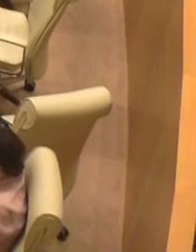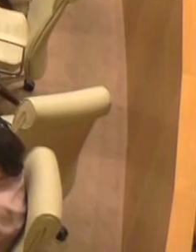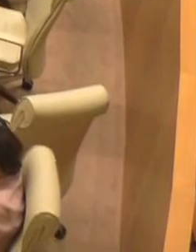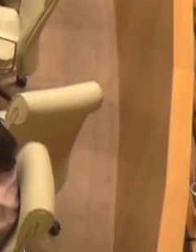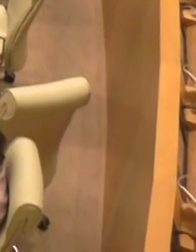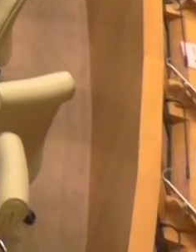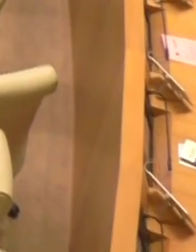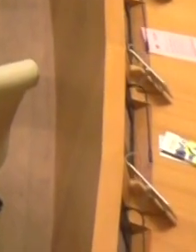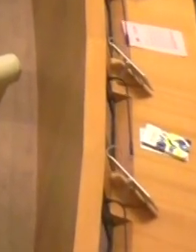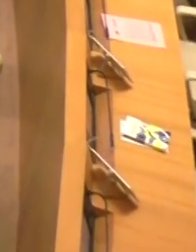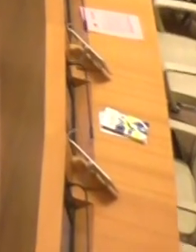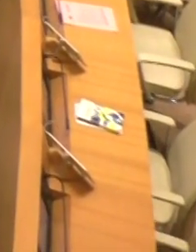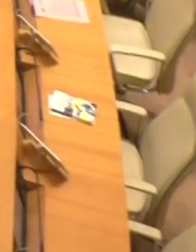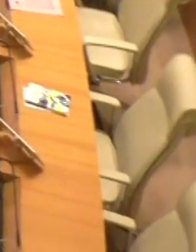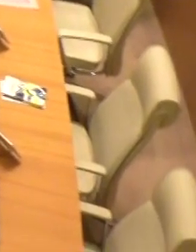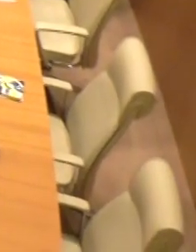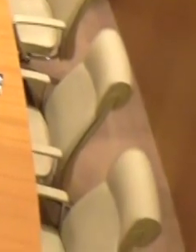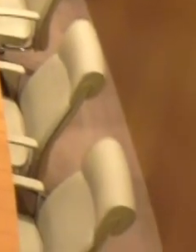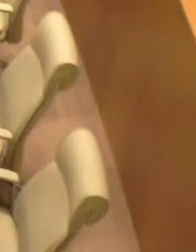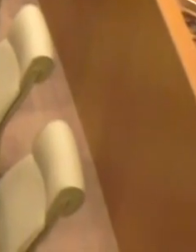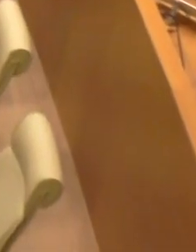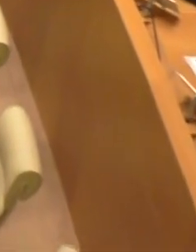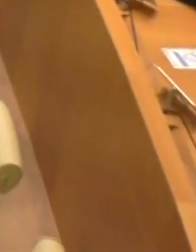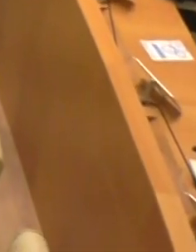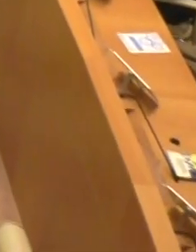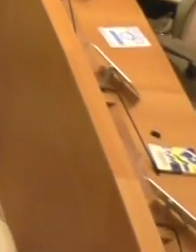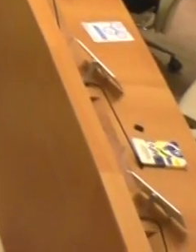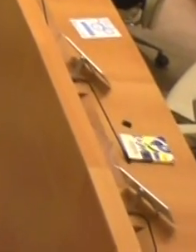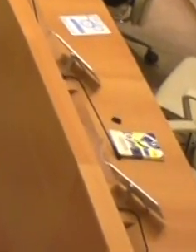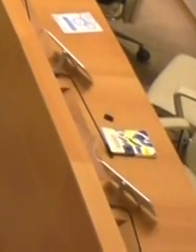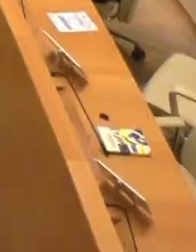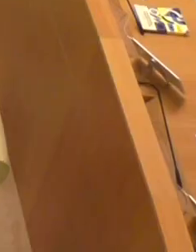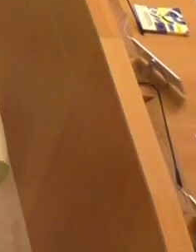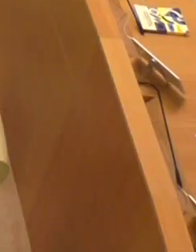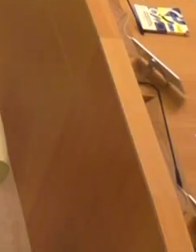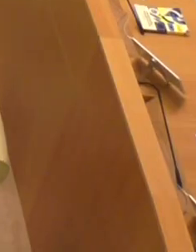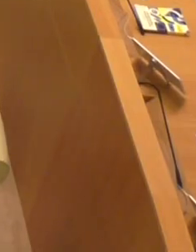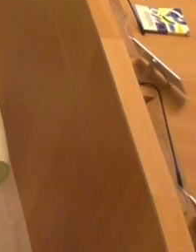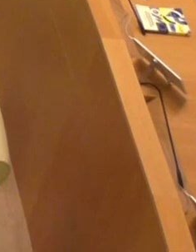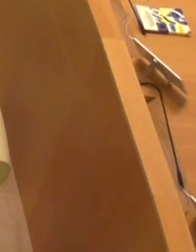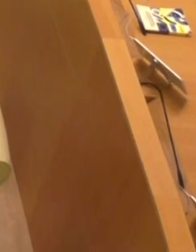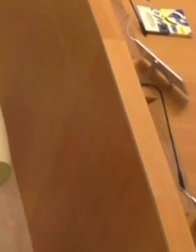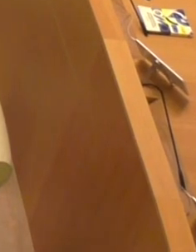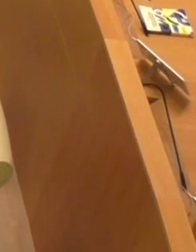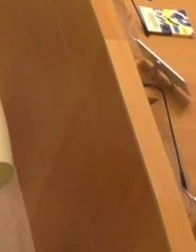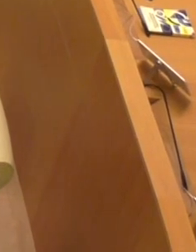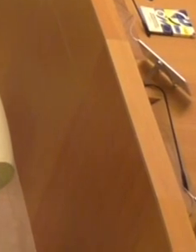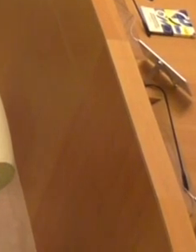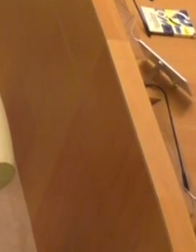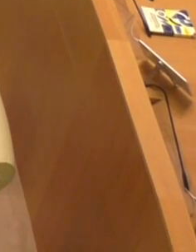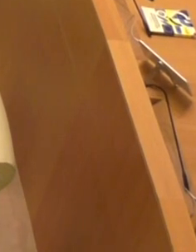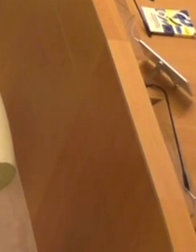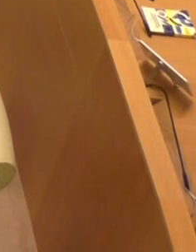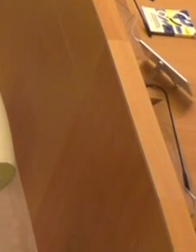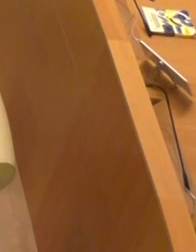იდენტობა. ოპოზიცია ხელისუფლების ანტიდასავლურ პოლიტიკას აკრიტიკებს. ოპონენტები ამბობენ, რომ ვენეციის კომისიამ ქართულ ოცნებას ვერდიქტი გამოუტანა